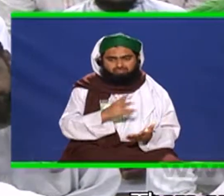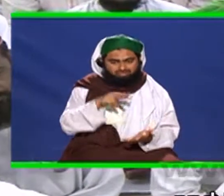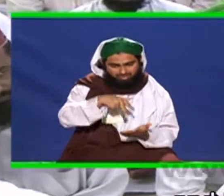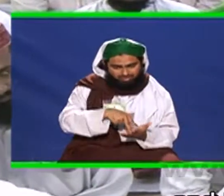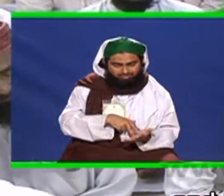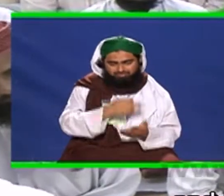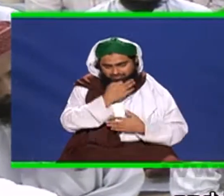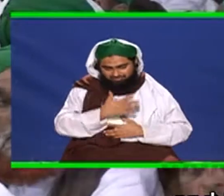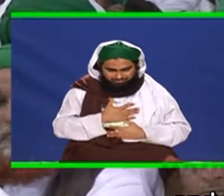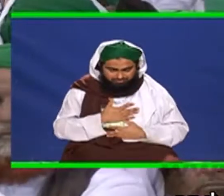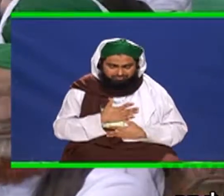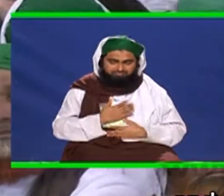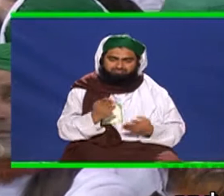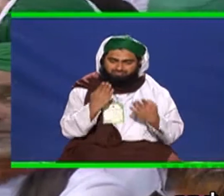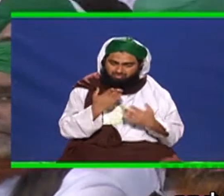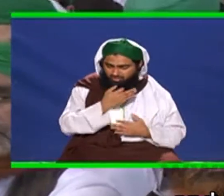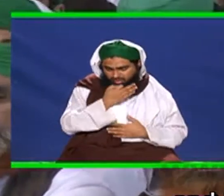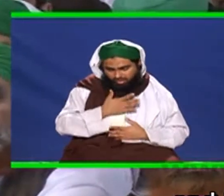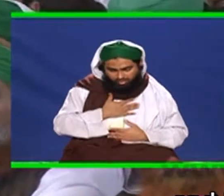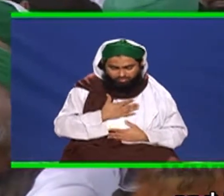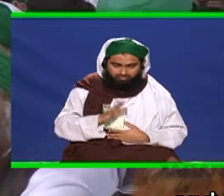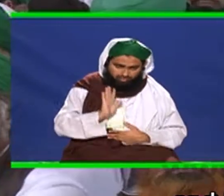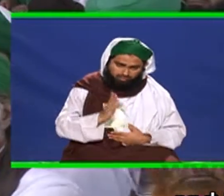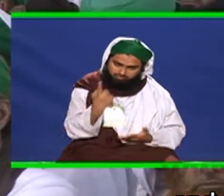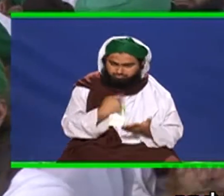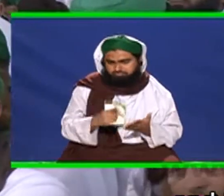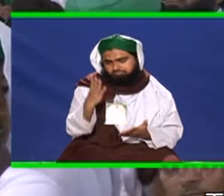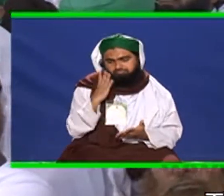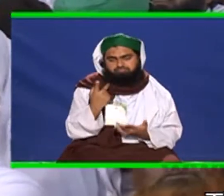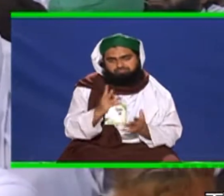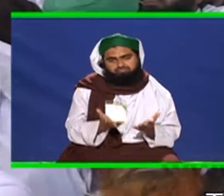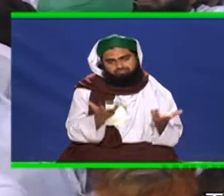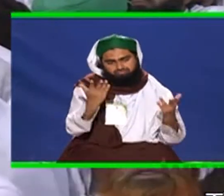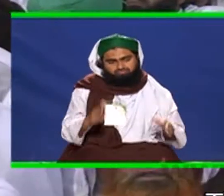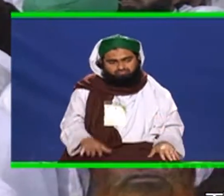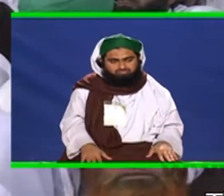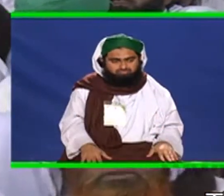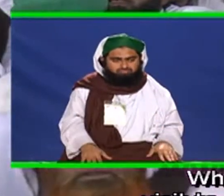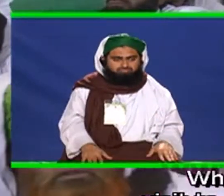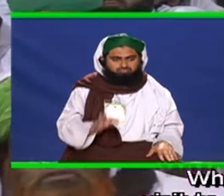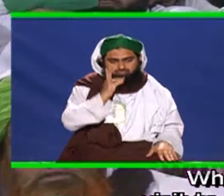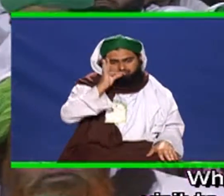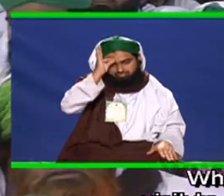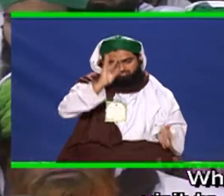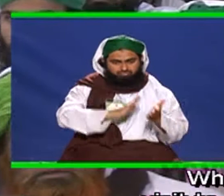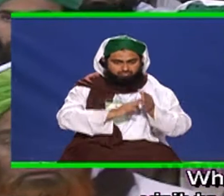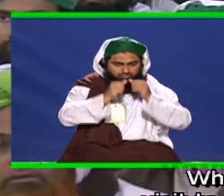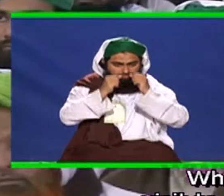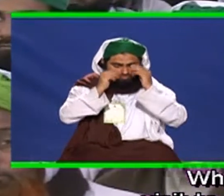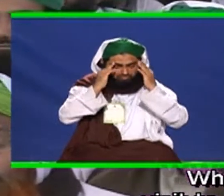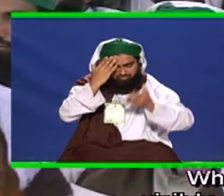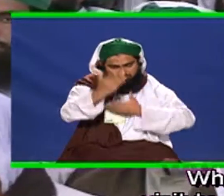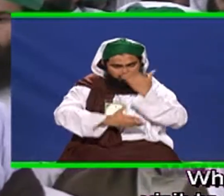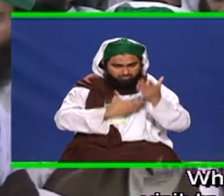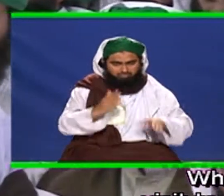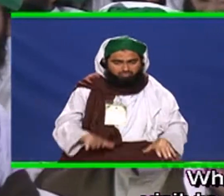हैं। हम लोग खड़े हो जाते हैं, उसके मतलब ताज़ीम करते हैं, जिस तरह भी मरद, तो ये सब मना नहीं है। तो भारत सैयद आलम सल्लल्लाहु